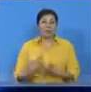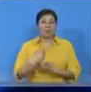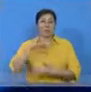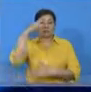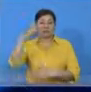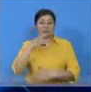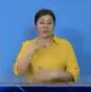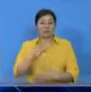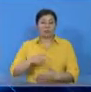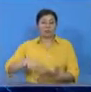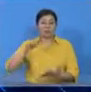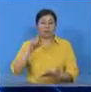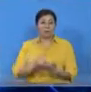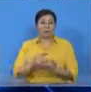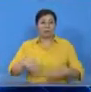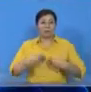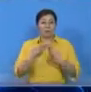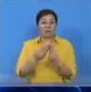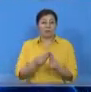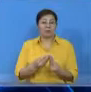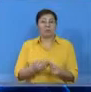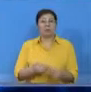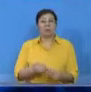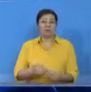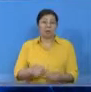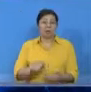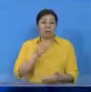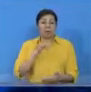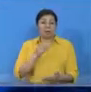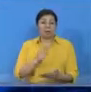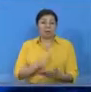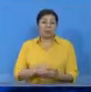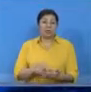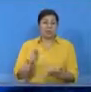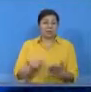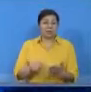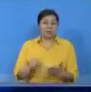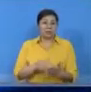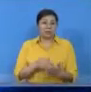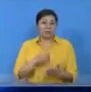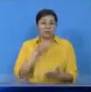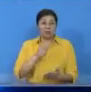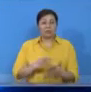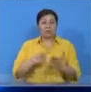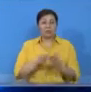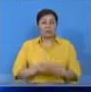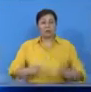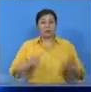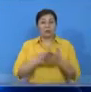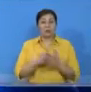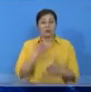обязаны предоставить справку о прохождении ПЦР-теста. Исключение – ревакцинированные граждане, дети до 5 лет,